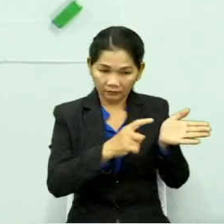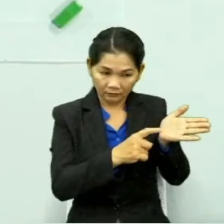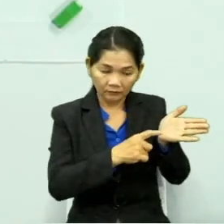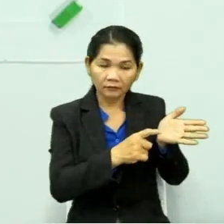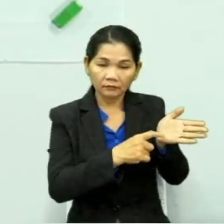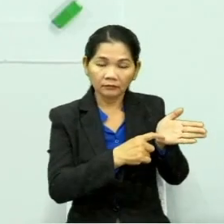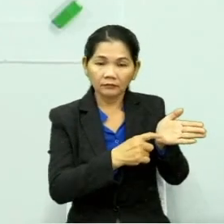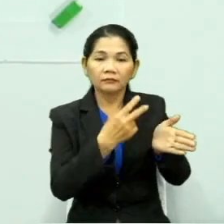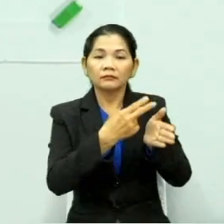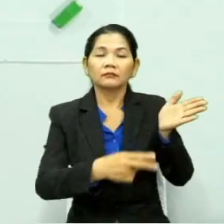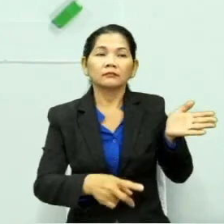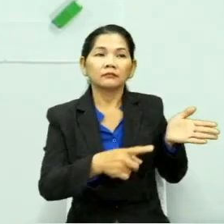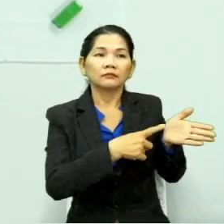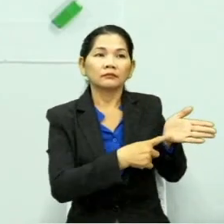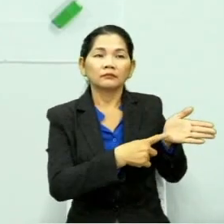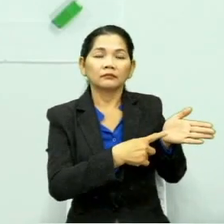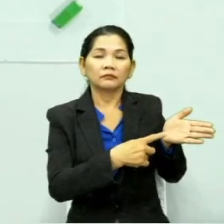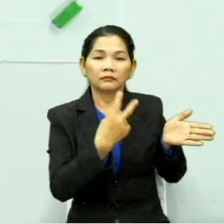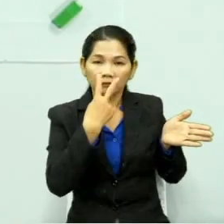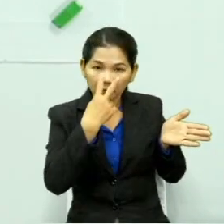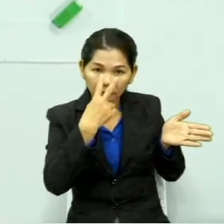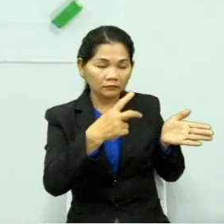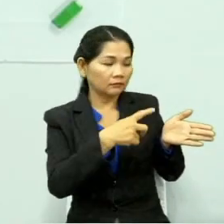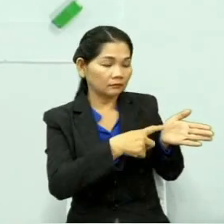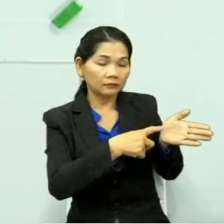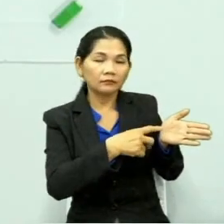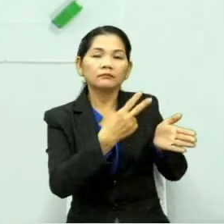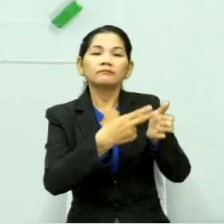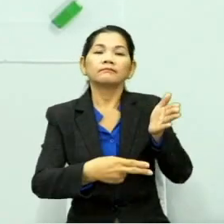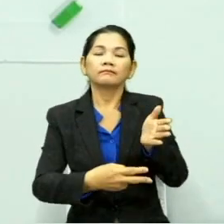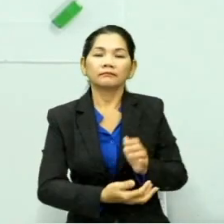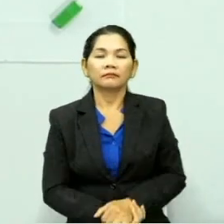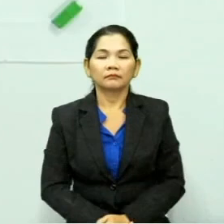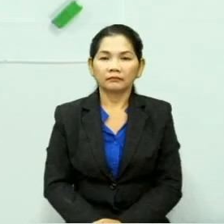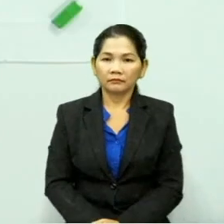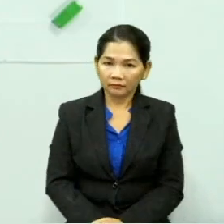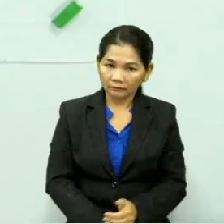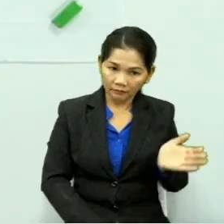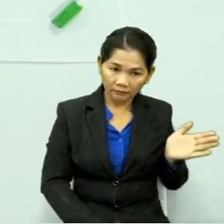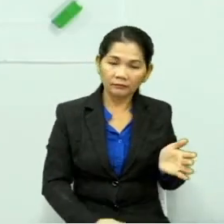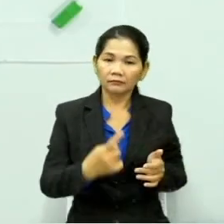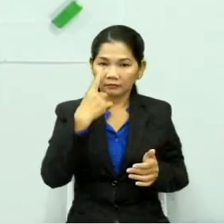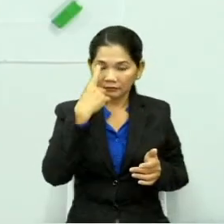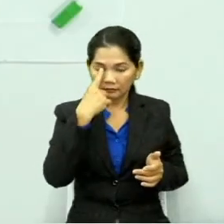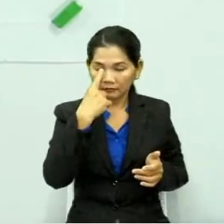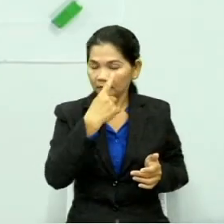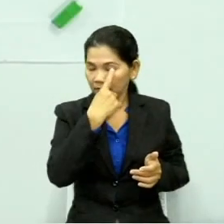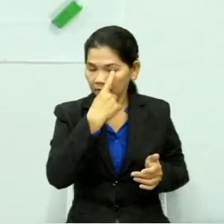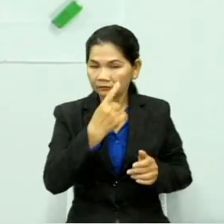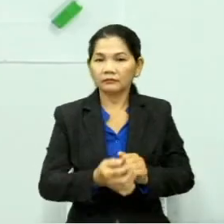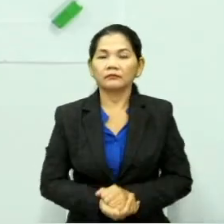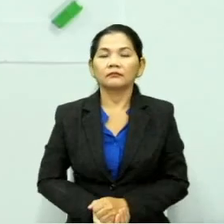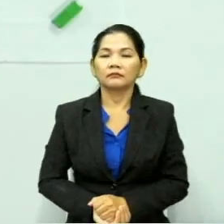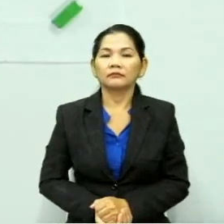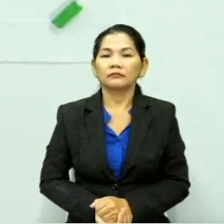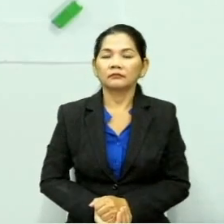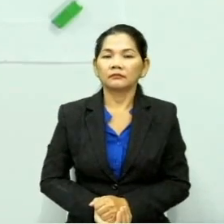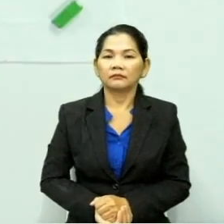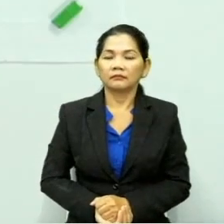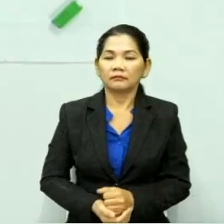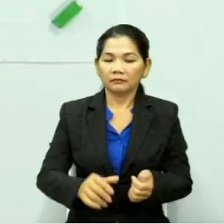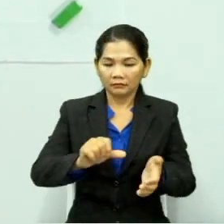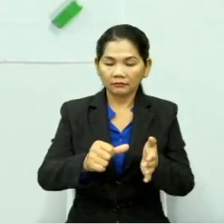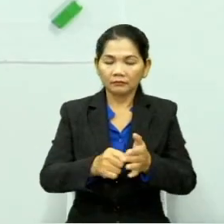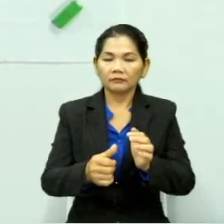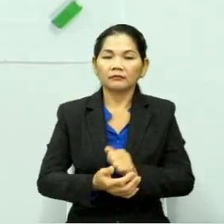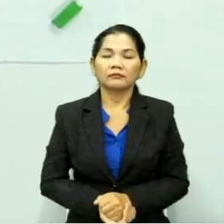chà chiều vậy chà hai thảo vậy tôi con chà chỉ phê chà chân phê chà miên này đôi